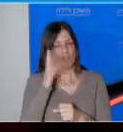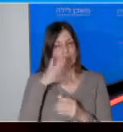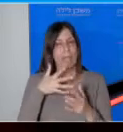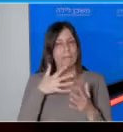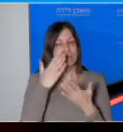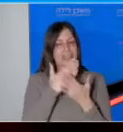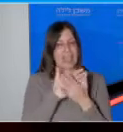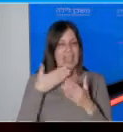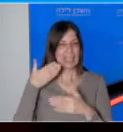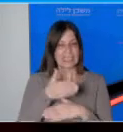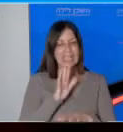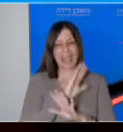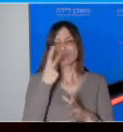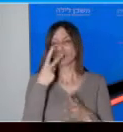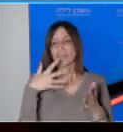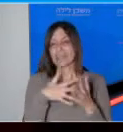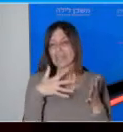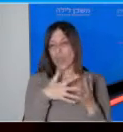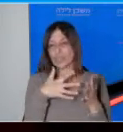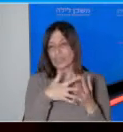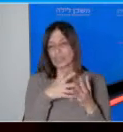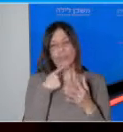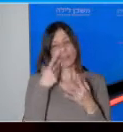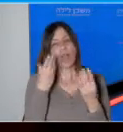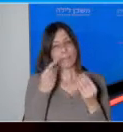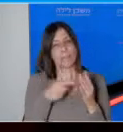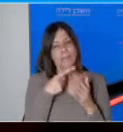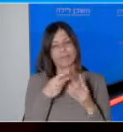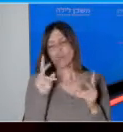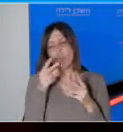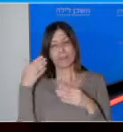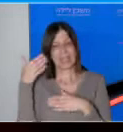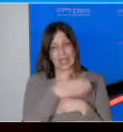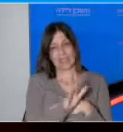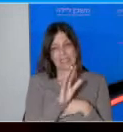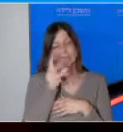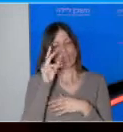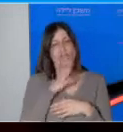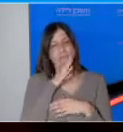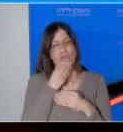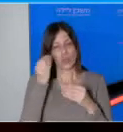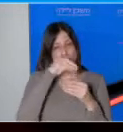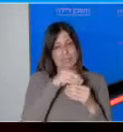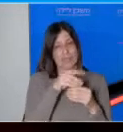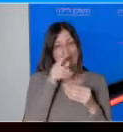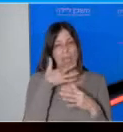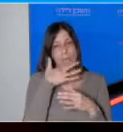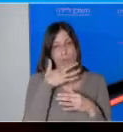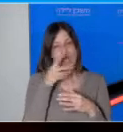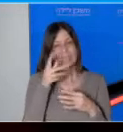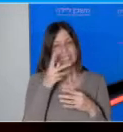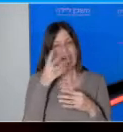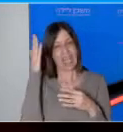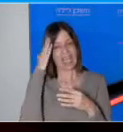הם מסתפקים בשתי בדיקות בלבד. כן. אז זה אומר שהרבה תיירים לא יכולים להיכנס, ויש עוד בעיה שהיא אפילו חמורה יותר, זה כל הנושא של